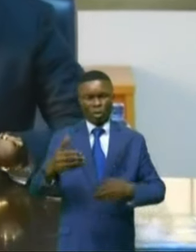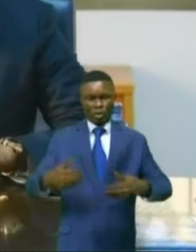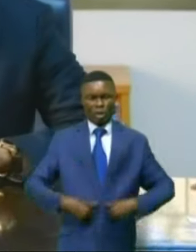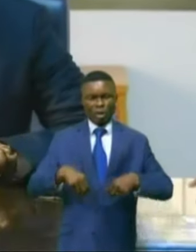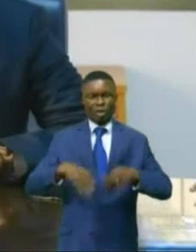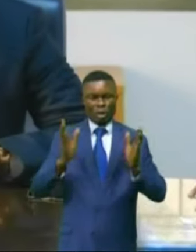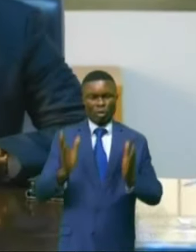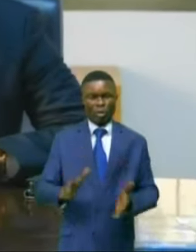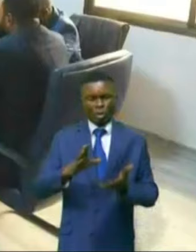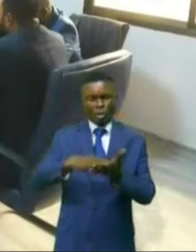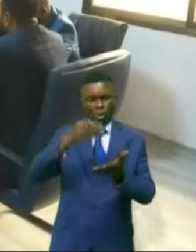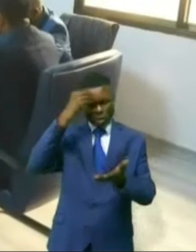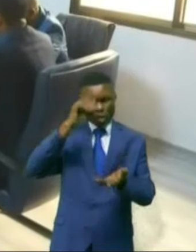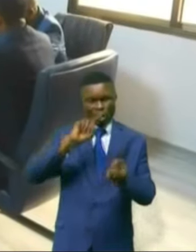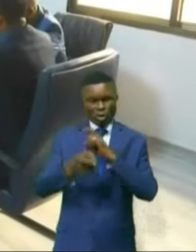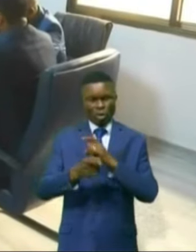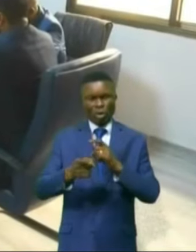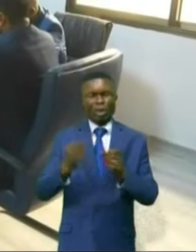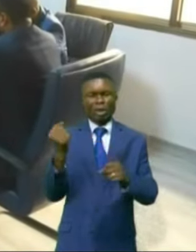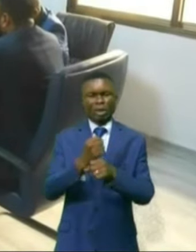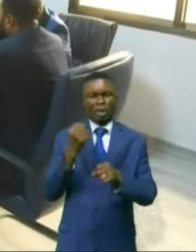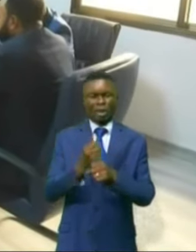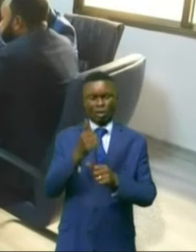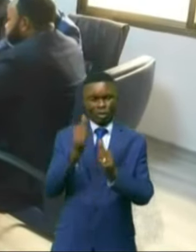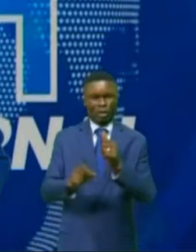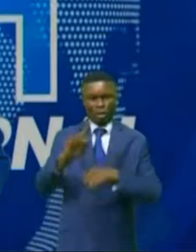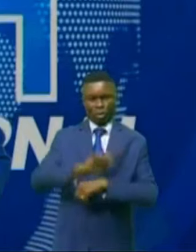Congolais améliorent leur employabilité.